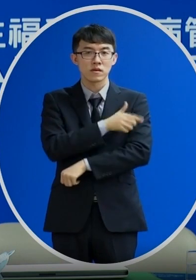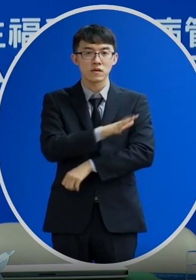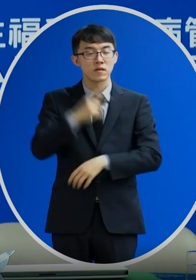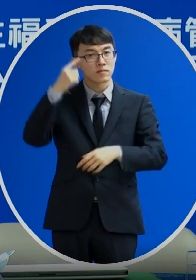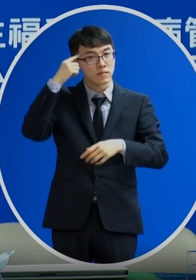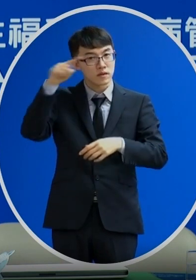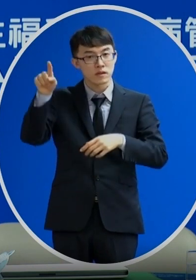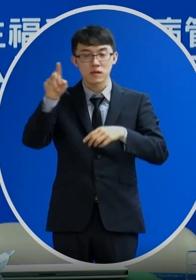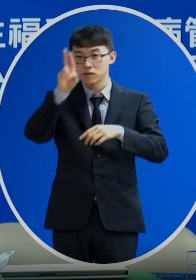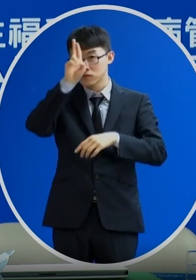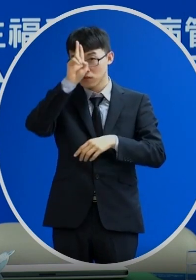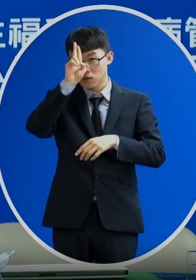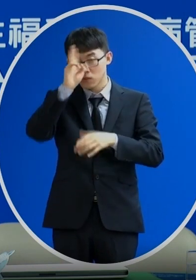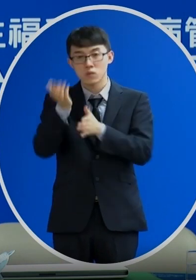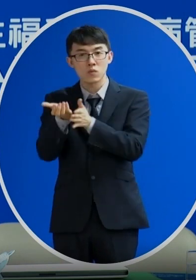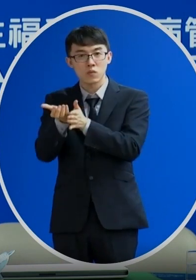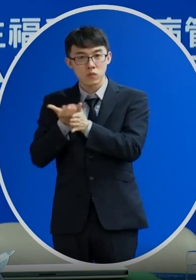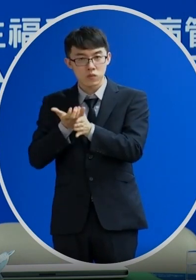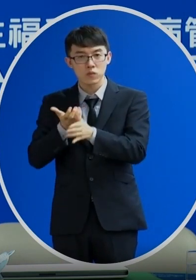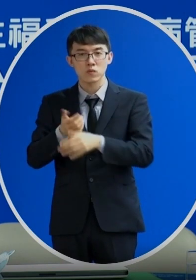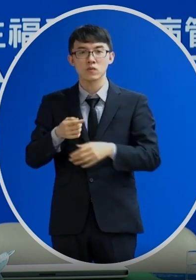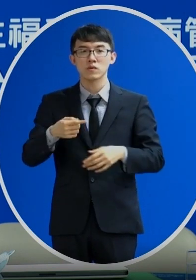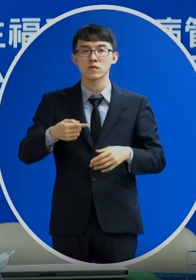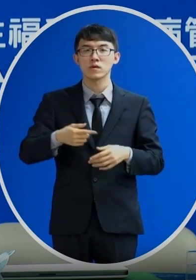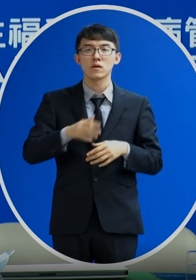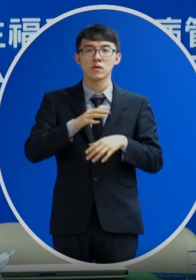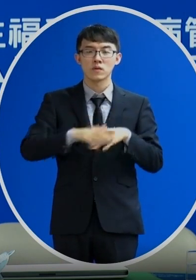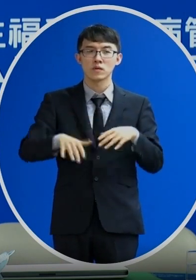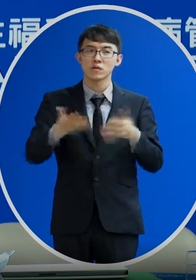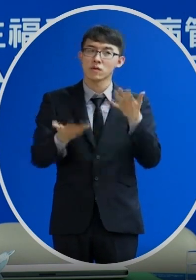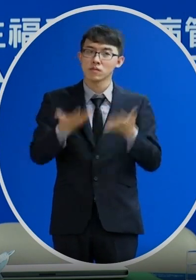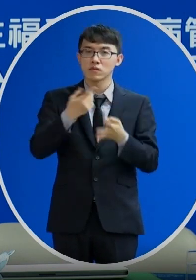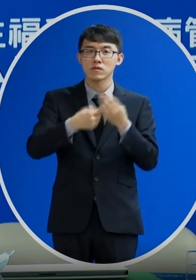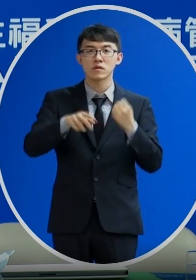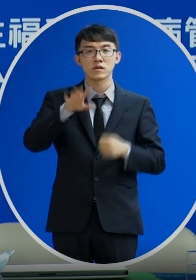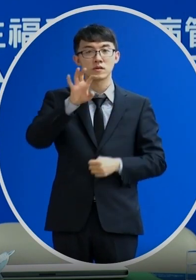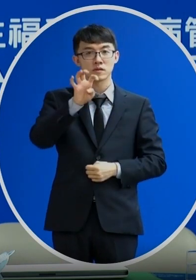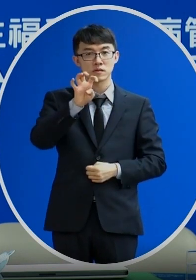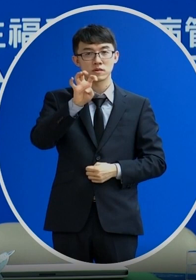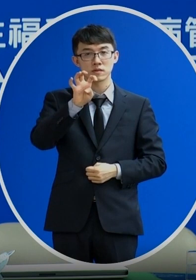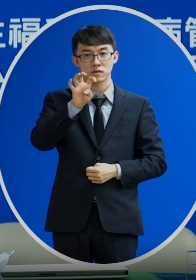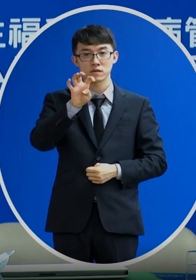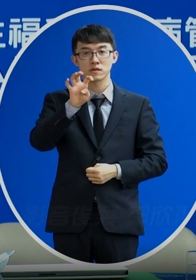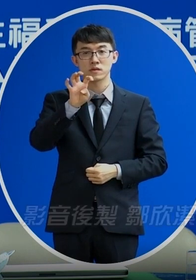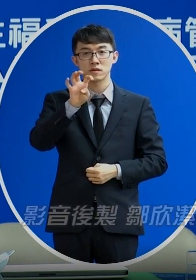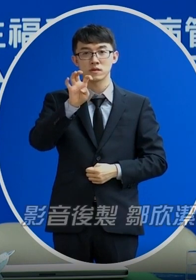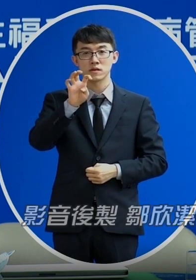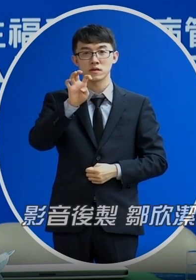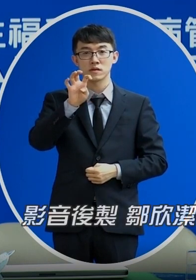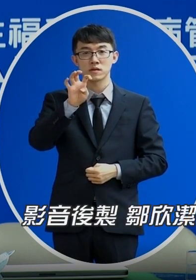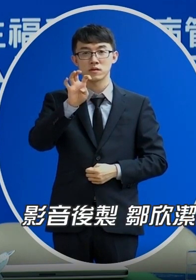天中午以前会把第一批大概 40.7 万剂的这个